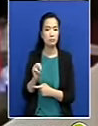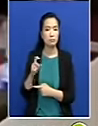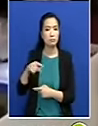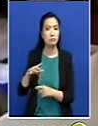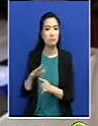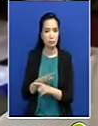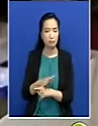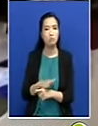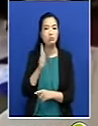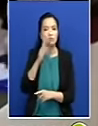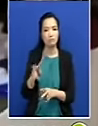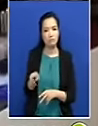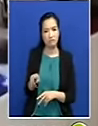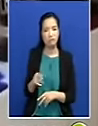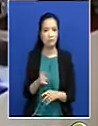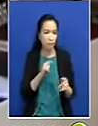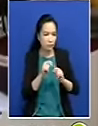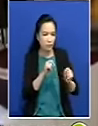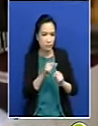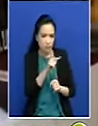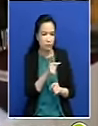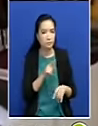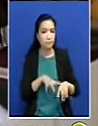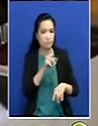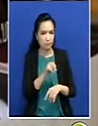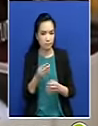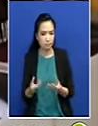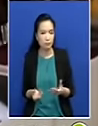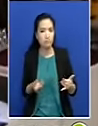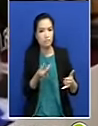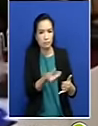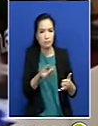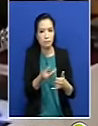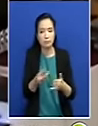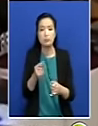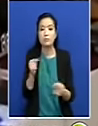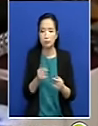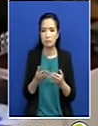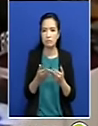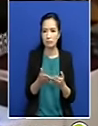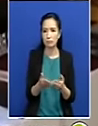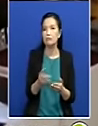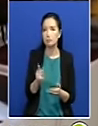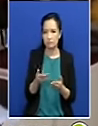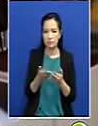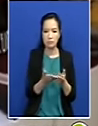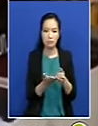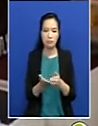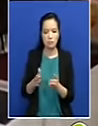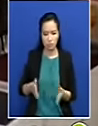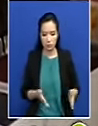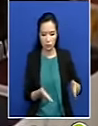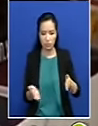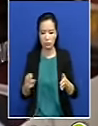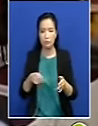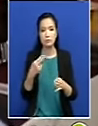นหนุ่มเนี่ยเป็นผู้ติดต่อแล้วก็จะมีการนัดหมายส่งมอบยาเสพติดจริงๆส่งกันทางเรือครับบริเวณคลองหัวตะ